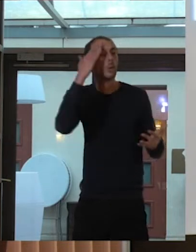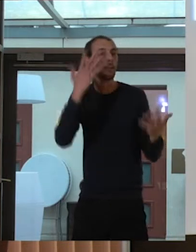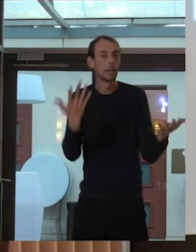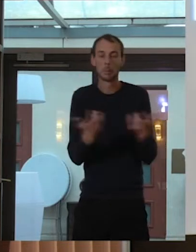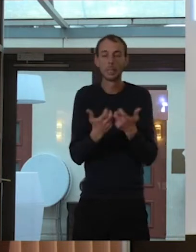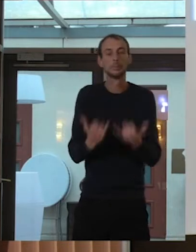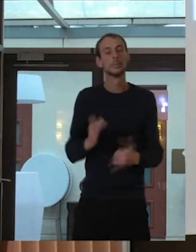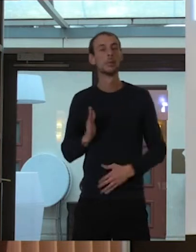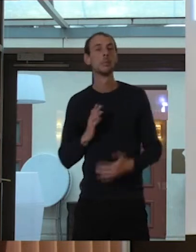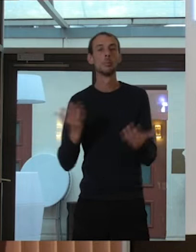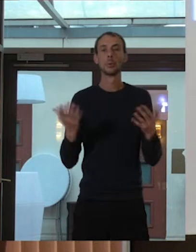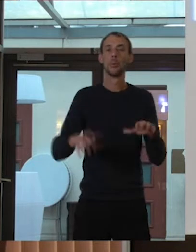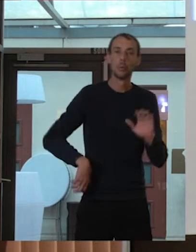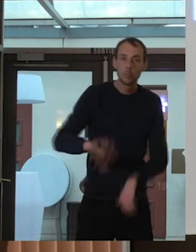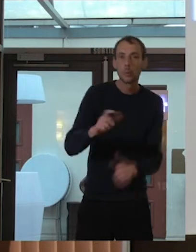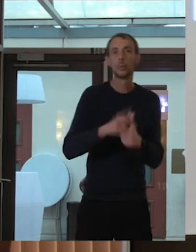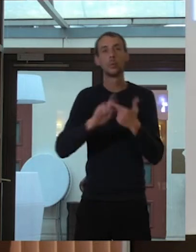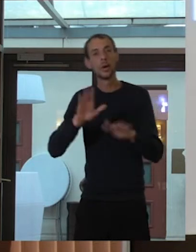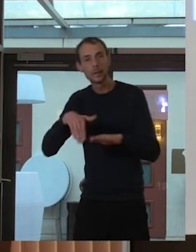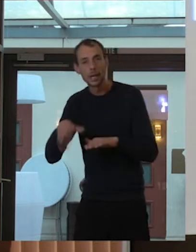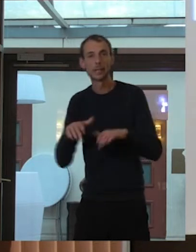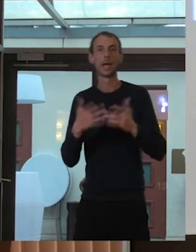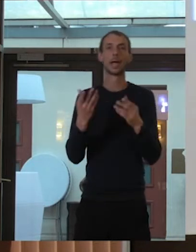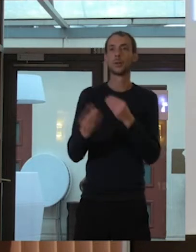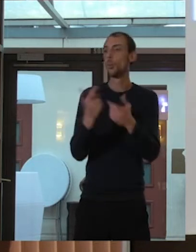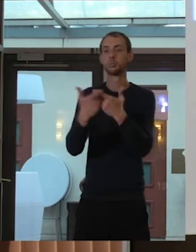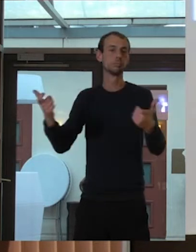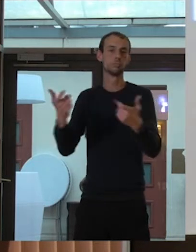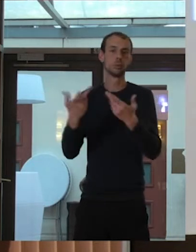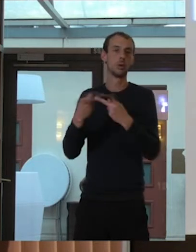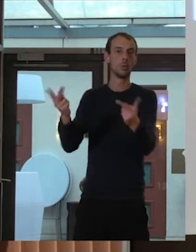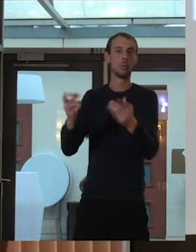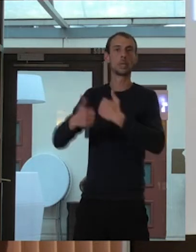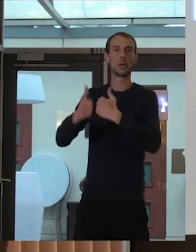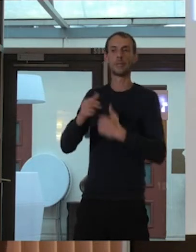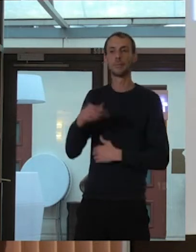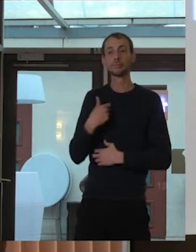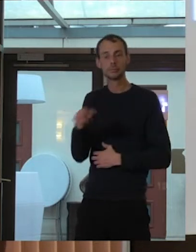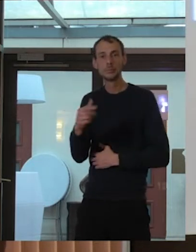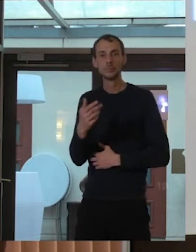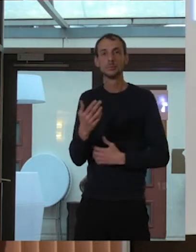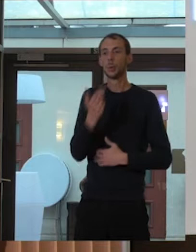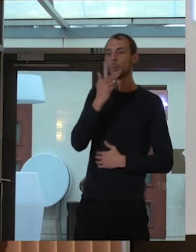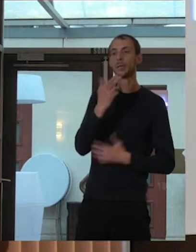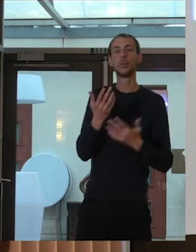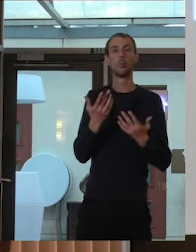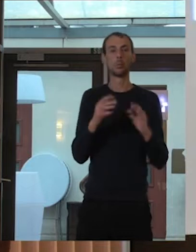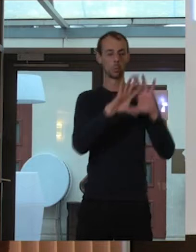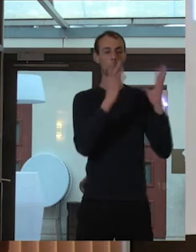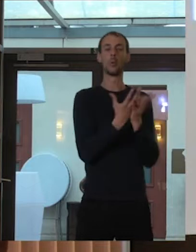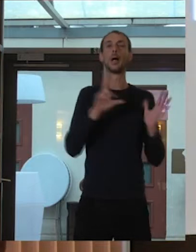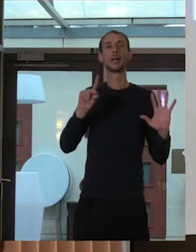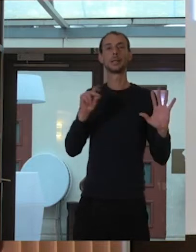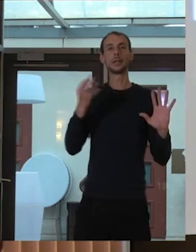les skateparks, les city-stades et tous les espaces sportifs publics sont utilisés à 80% par des hommes, seulement 20% par des